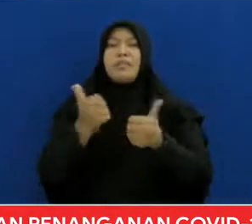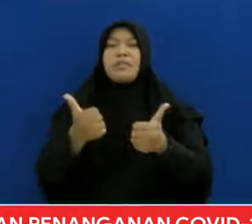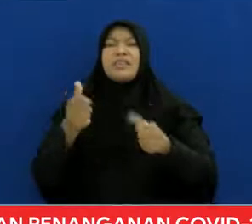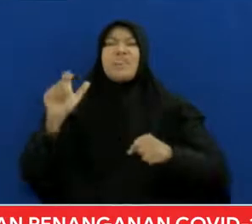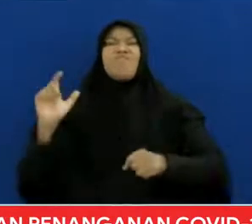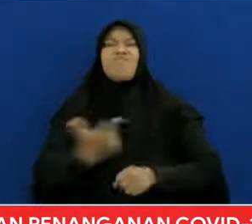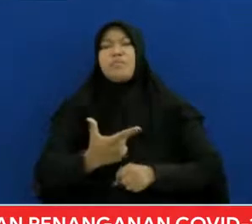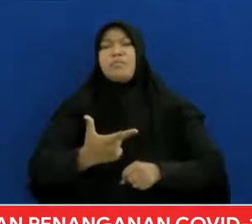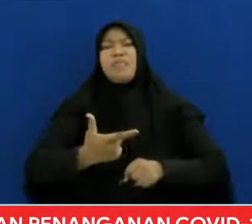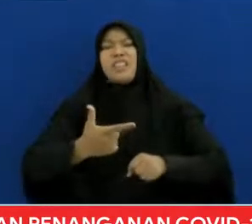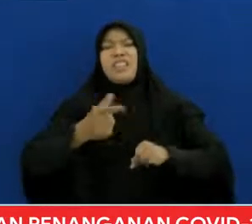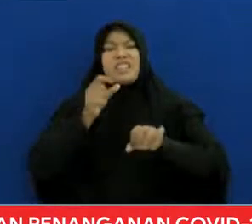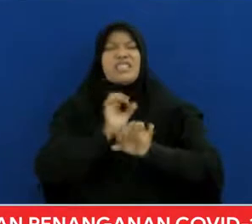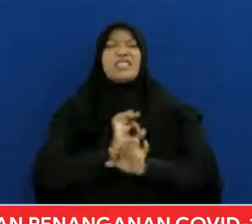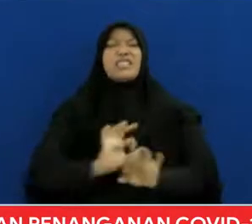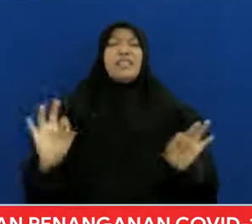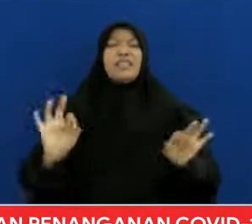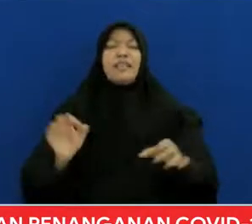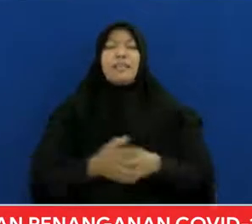berakhir.